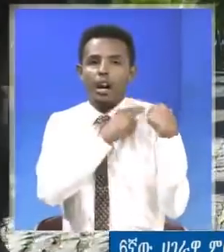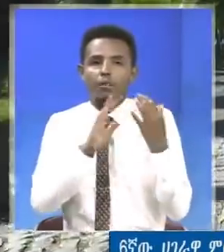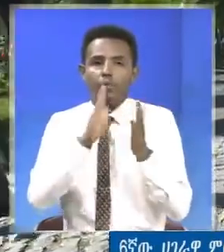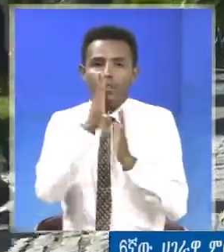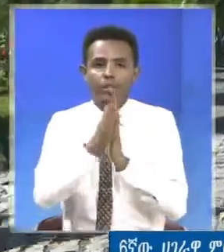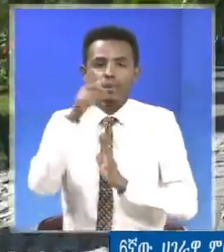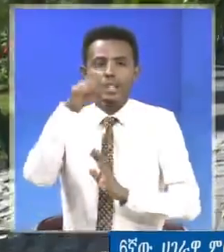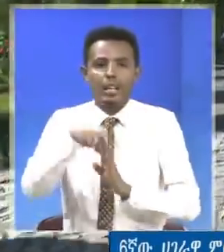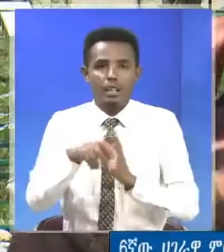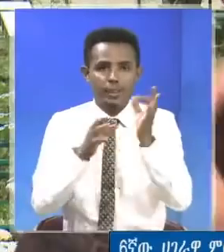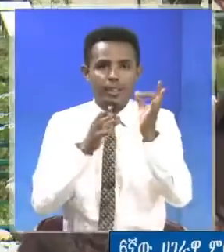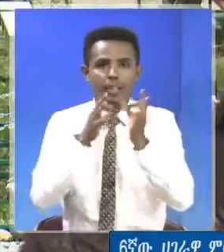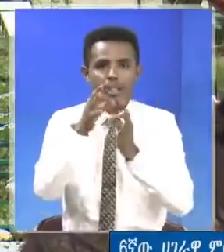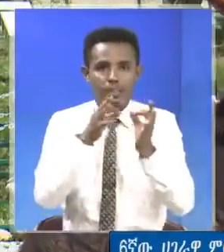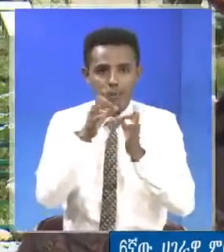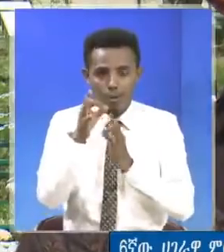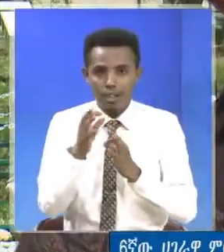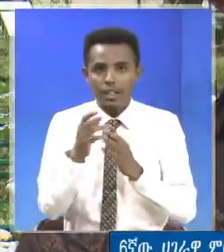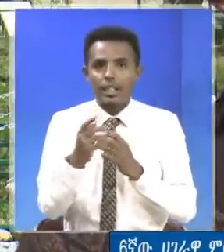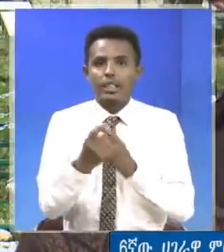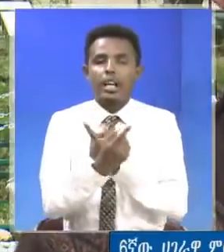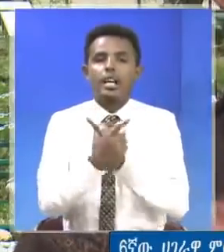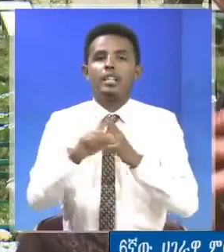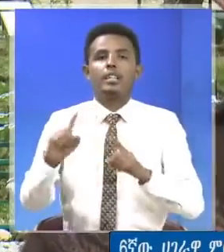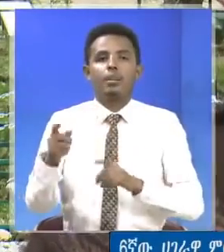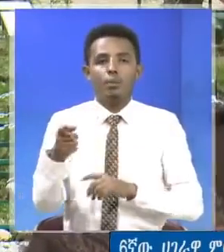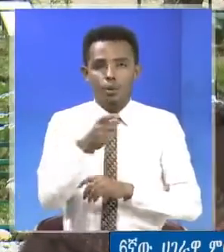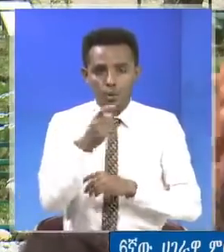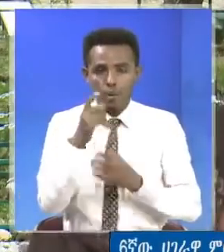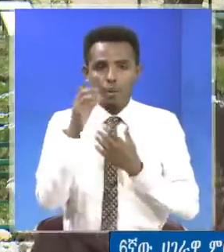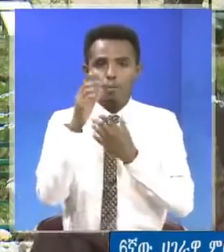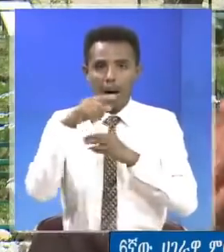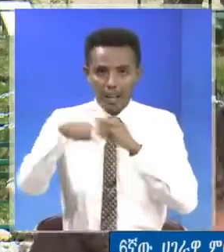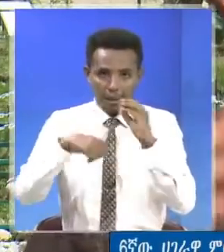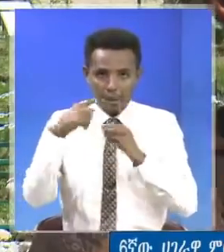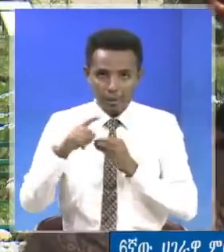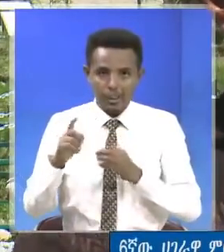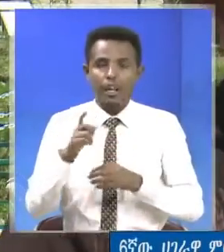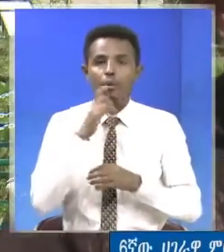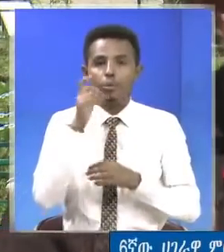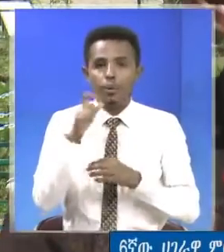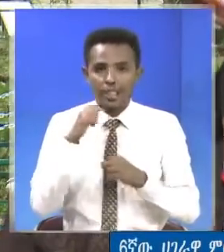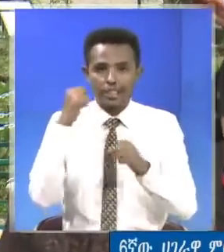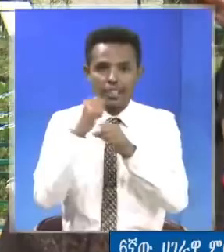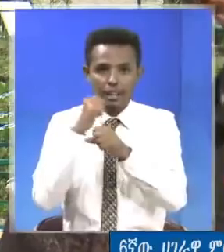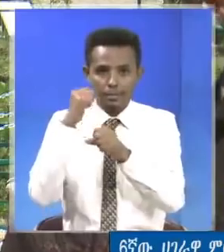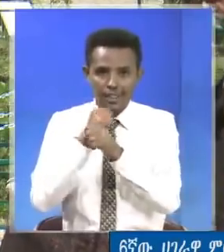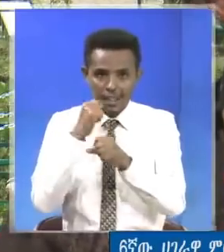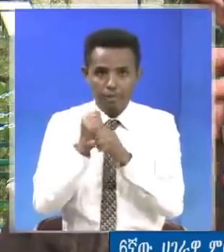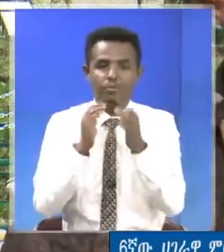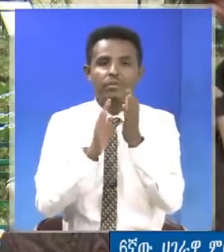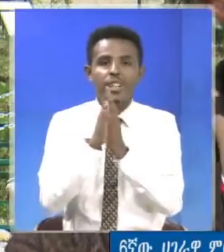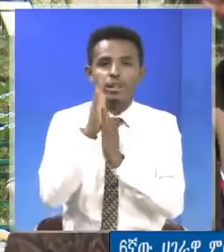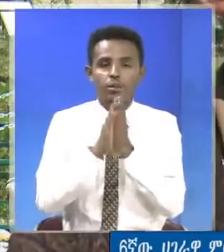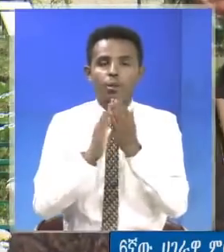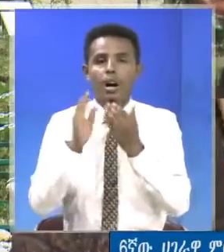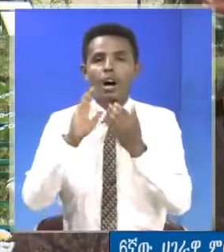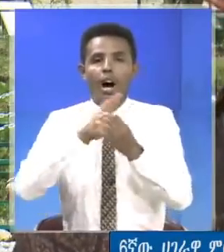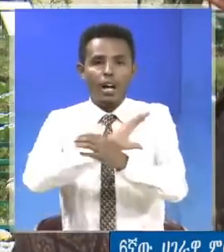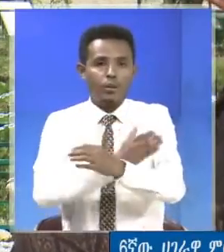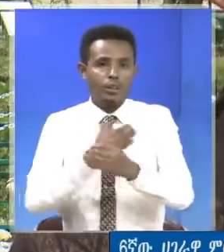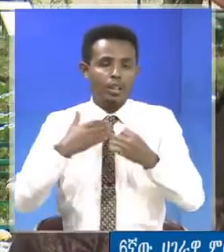እንደሚገባም አሳስበዋል። ገለልተኛ ሆኖ በአካባቢው ያልሆኑ ስራ ለመስራት የሚቋምጡ ኃይሎች ካሉ እነሱን ሀይ የሚልበት